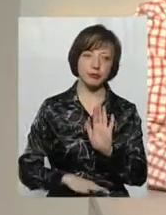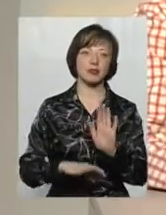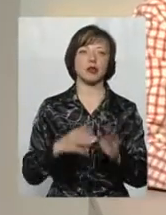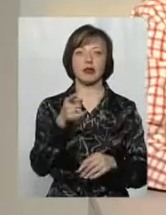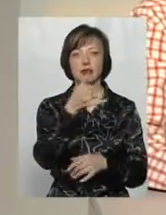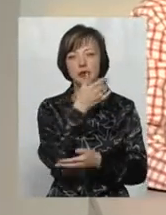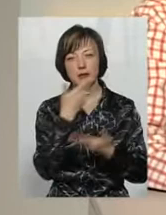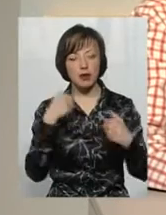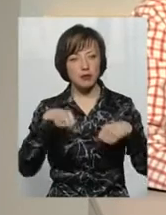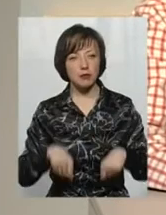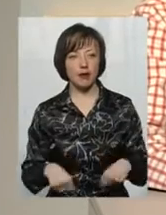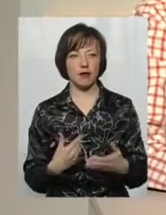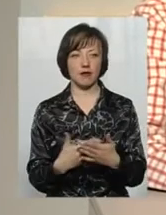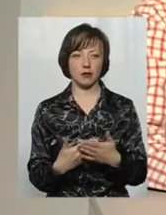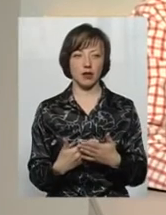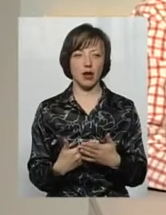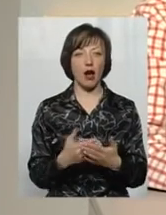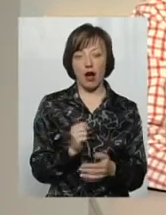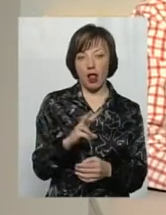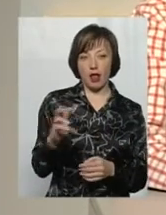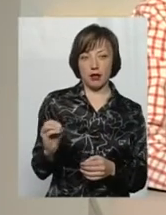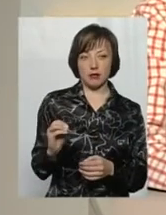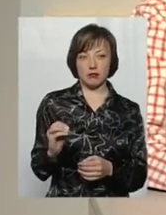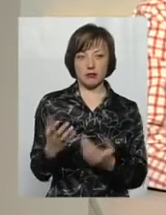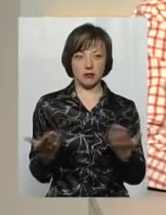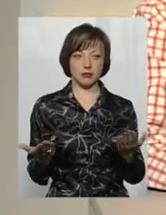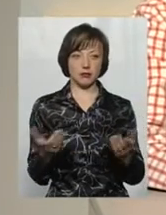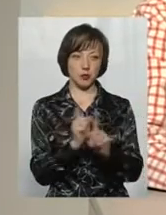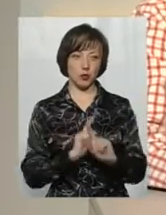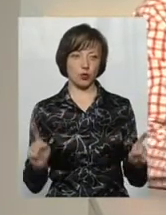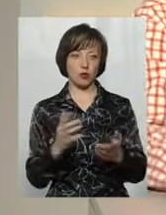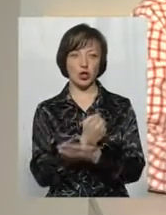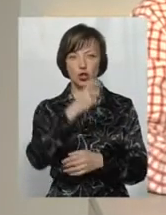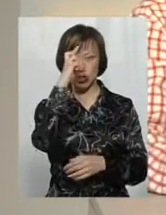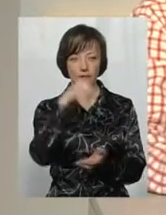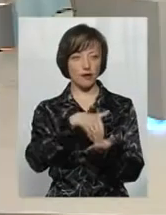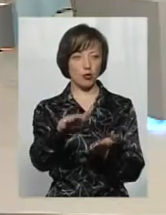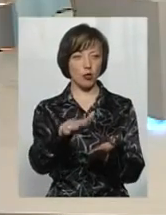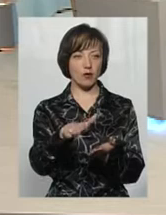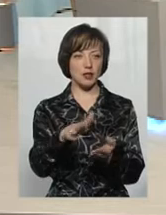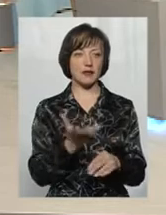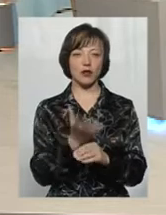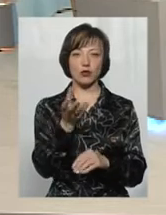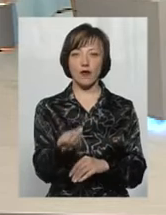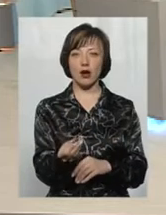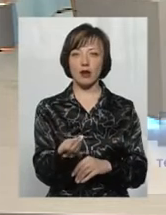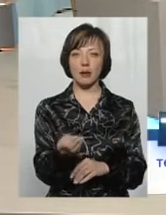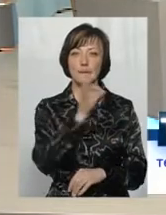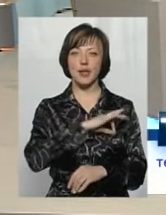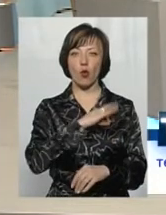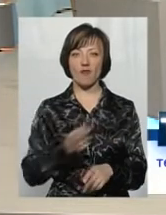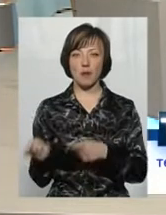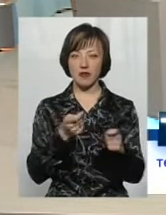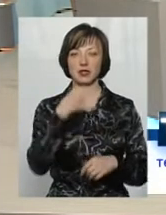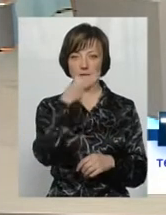ви не маєте права. Але з іншого боку, ну це ж якийсь нонсенс виходить. Держава відмовилась, по суті, фінансувати пільгове